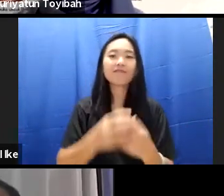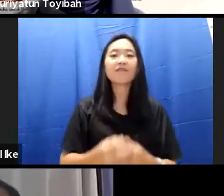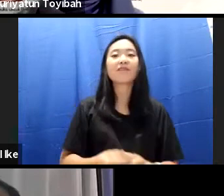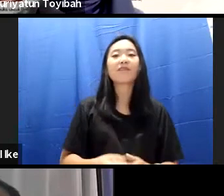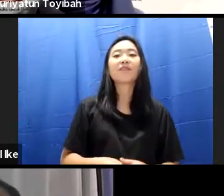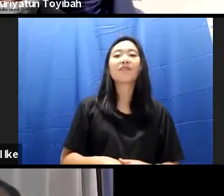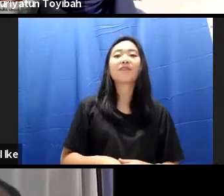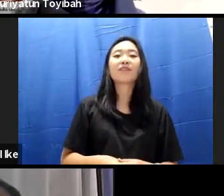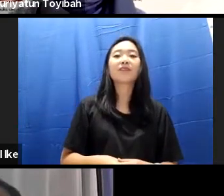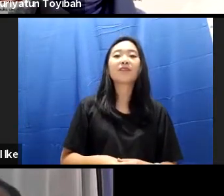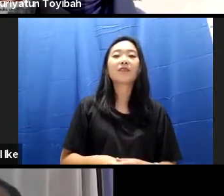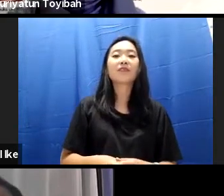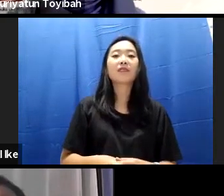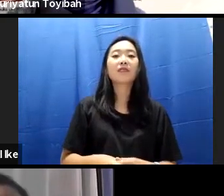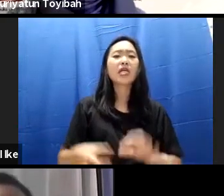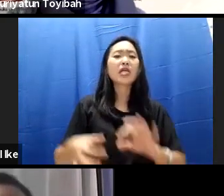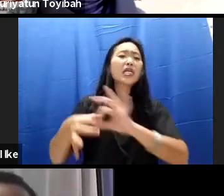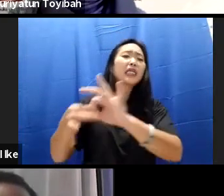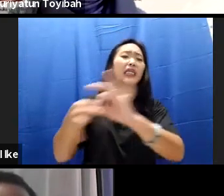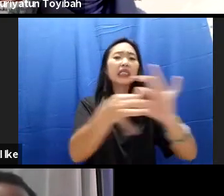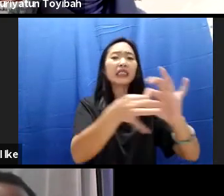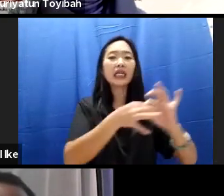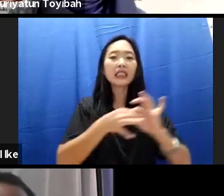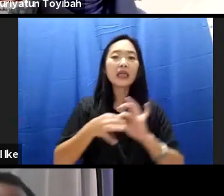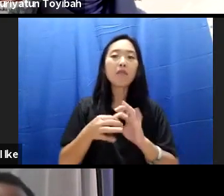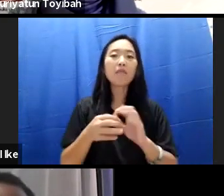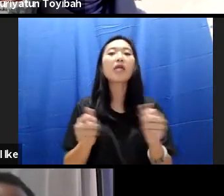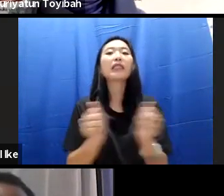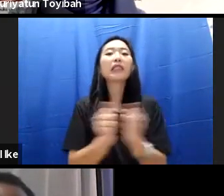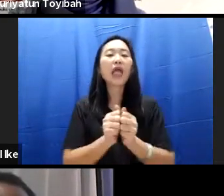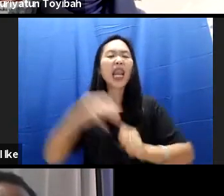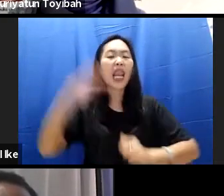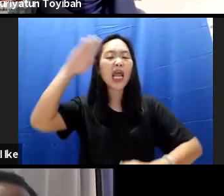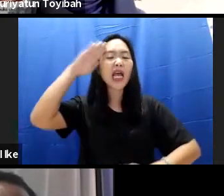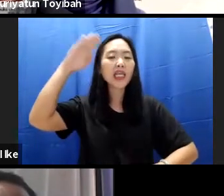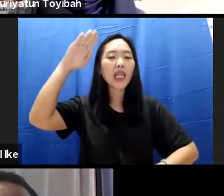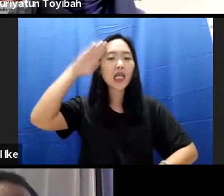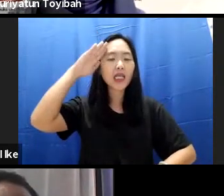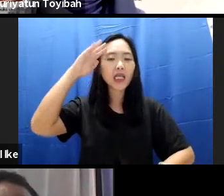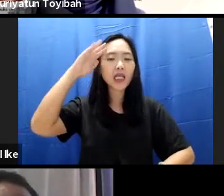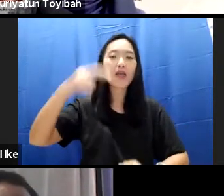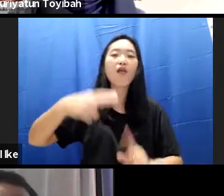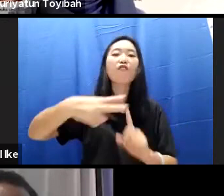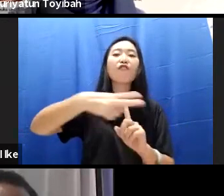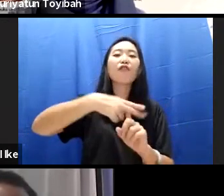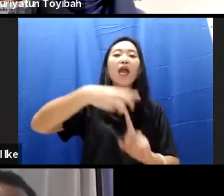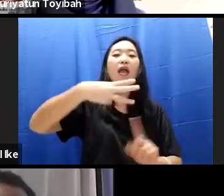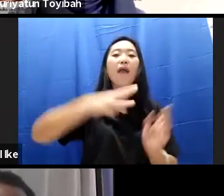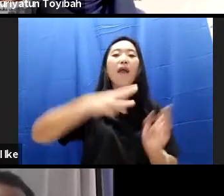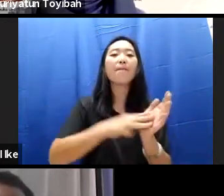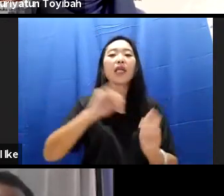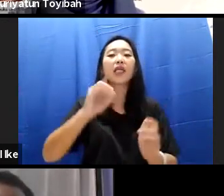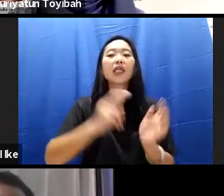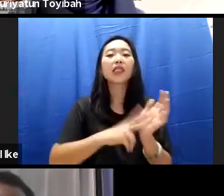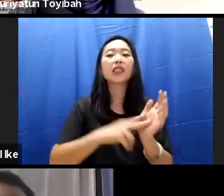partnership gitu ya, dengan juga laki-laki yang memang feminis gitu kan, di situ ada Mas Irwan Hidayana gitu,